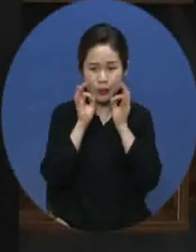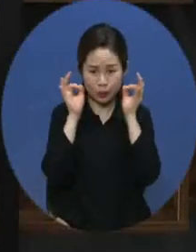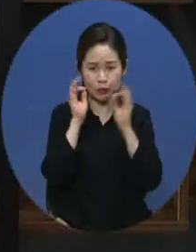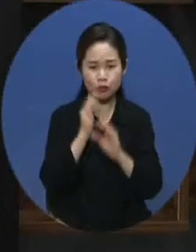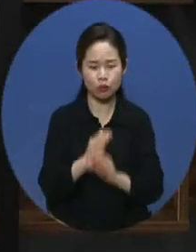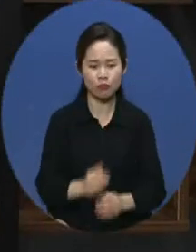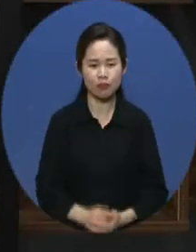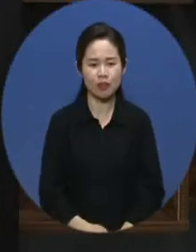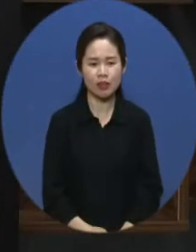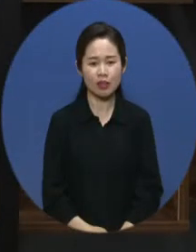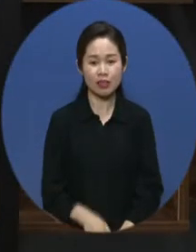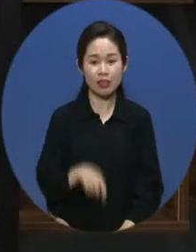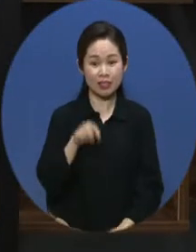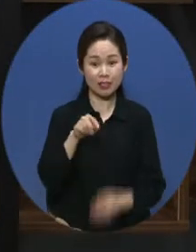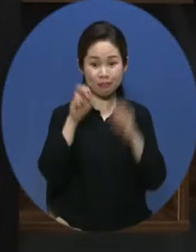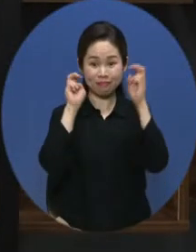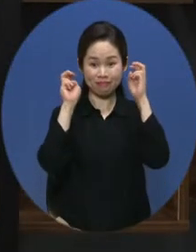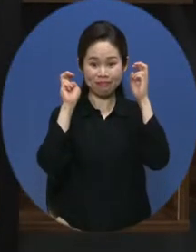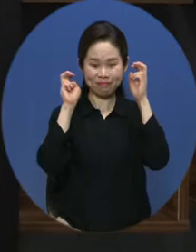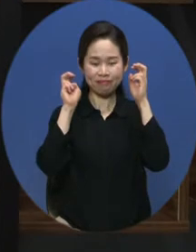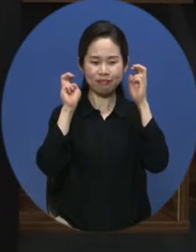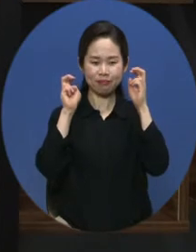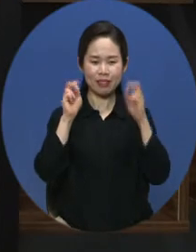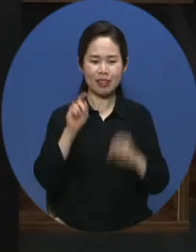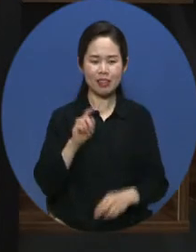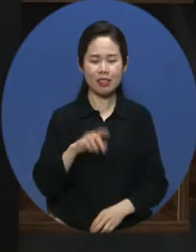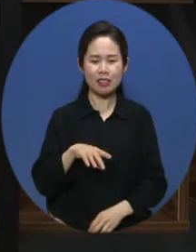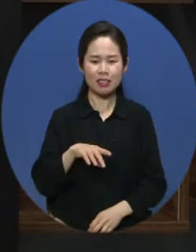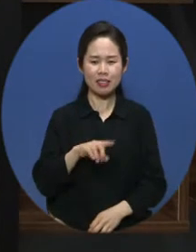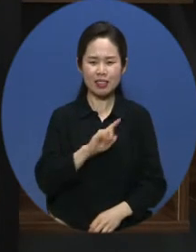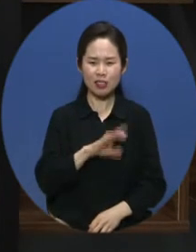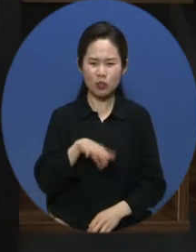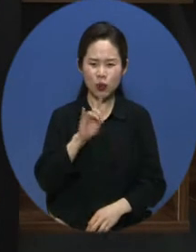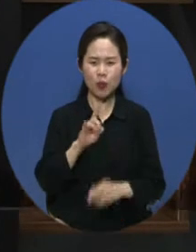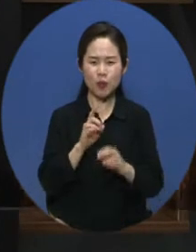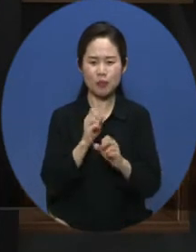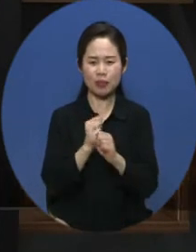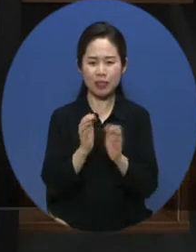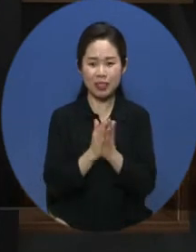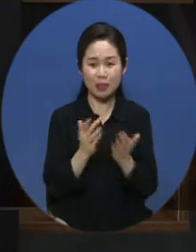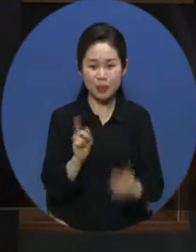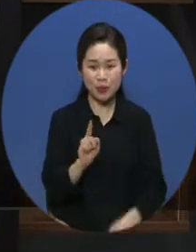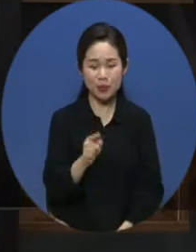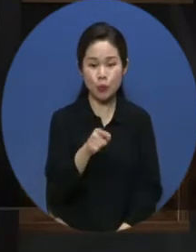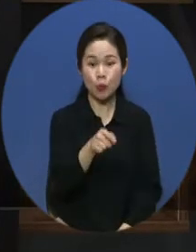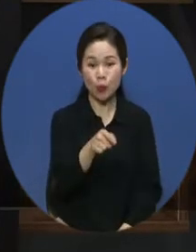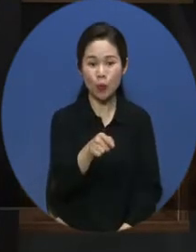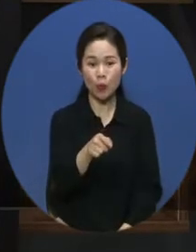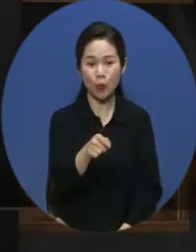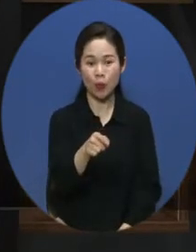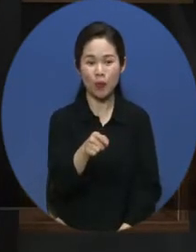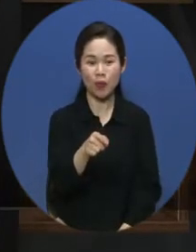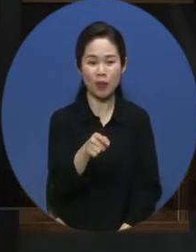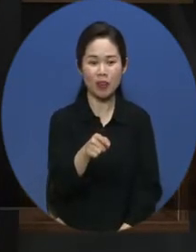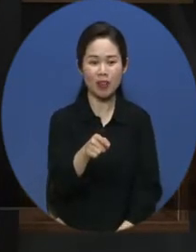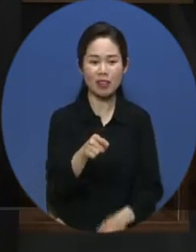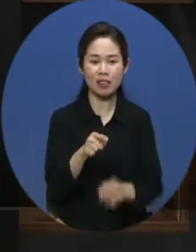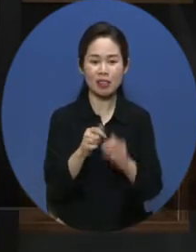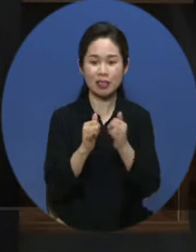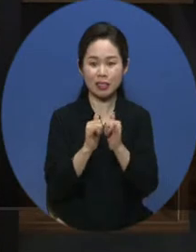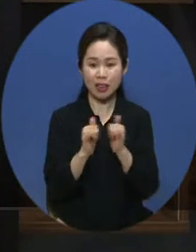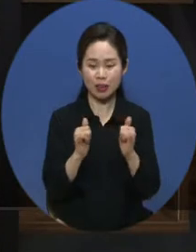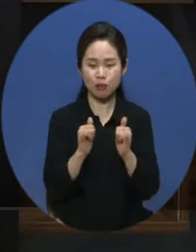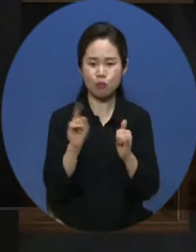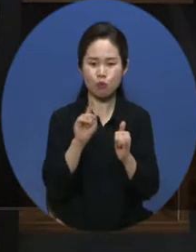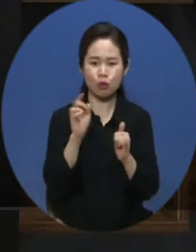그럼 피치마켓에서 가장 처음으로 만들었던 책은 어떤 게 있나요? 이 앞에 보이는 사람은 무엇으로 사는가,